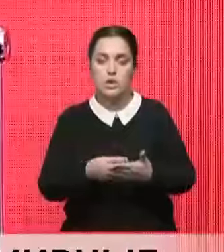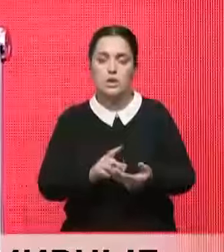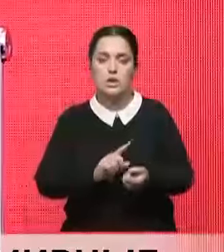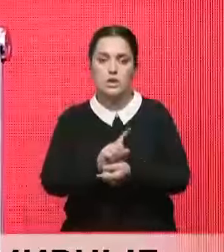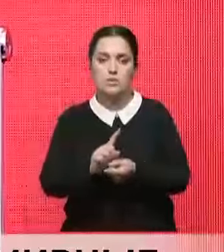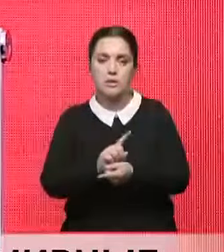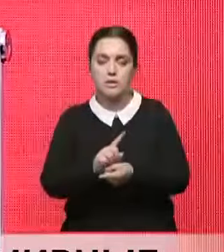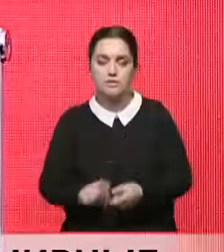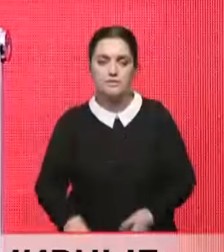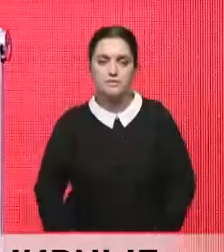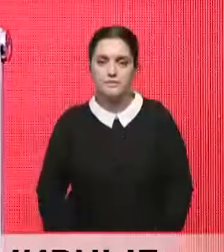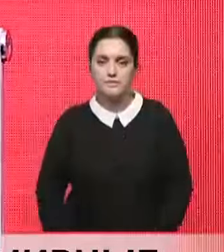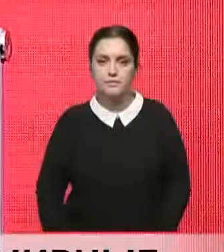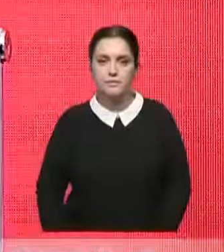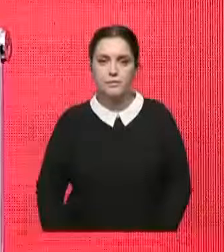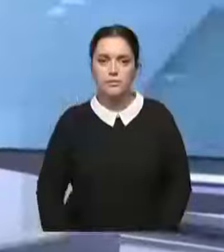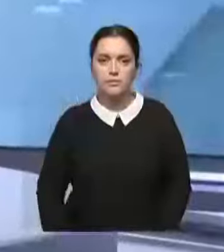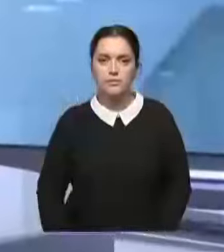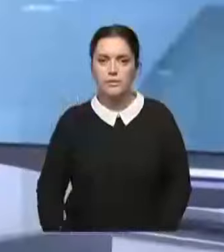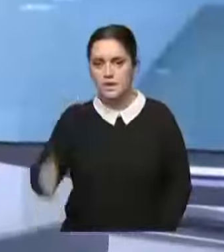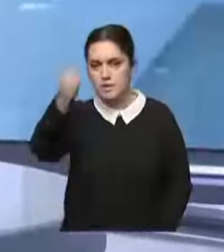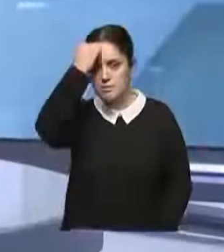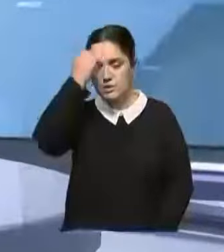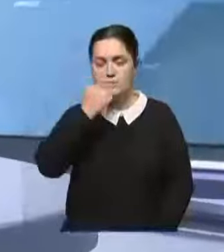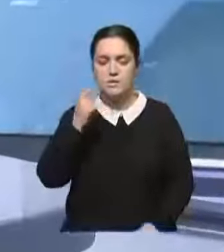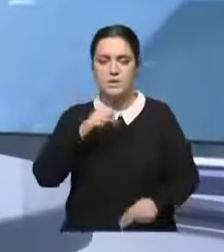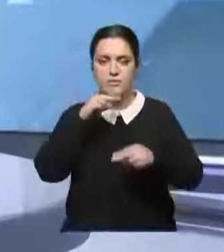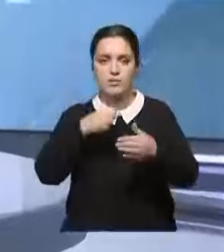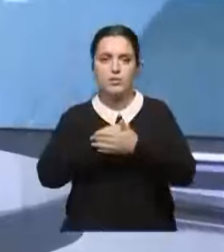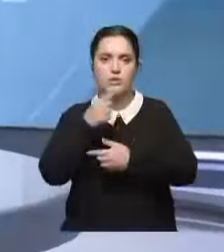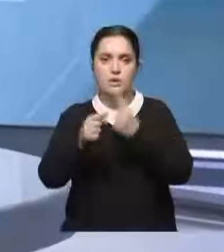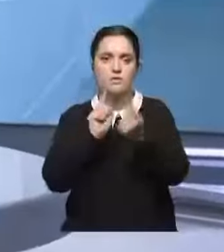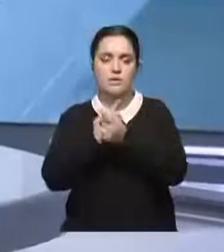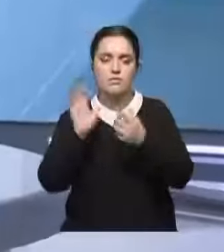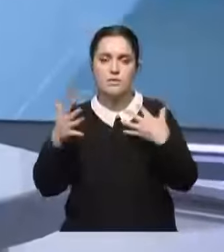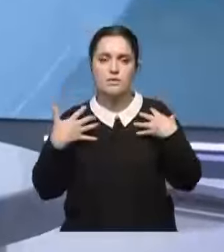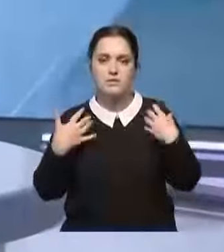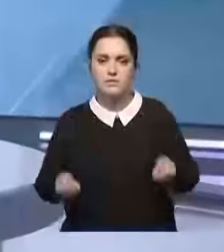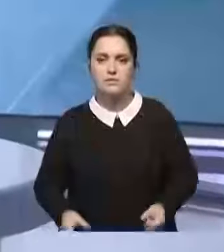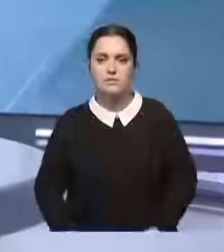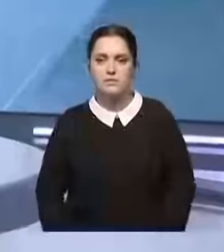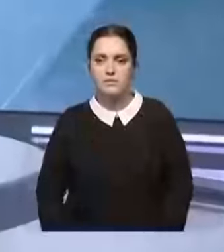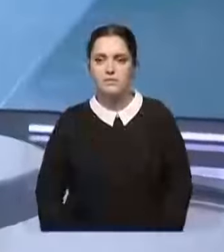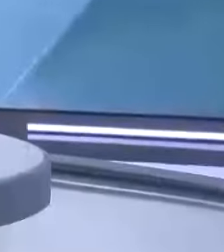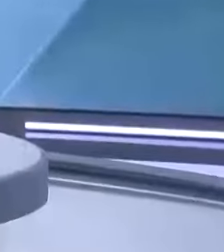изменения. Ну и к данному часу это вся информация. Всего доброго.